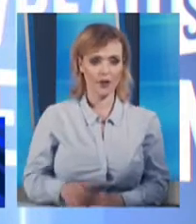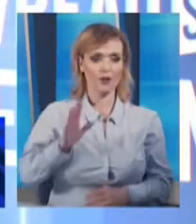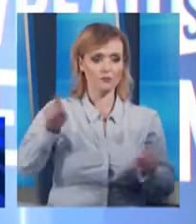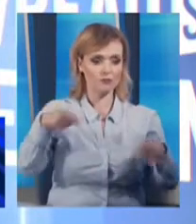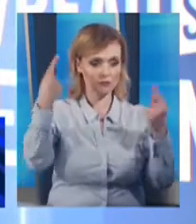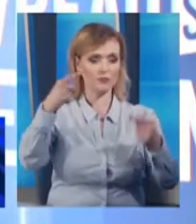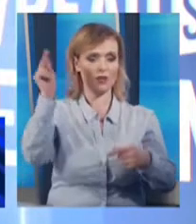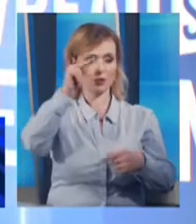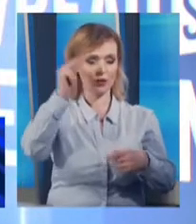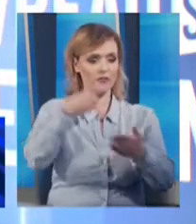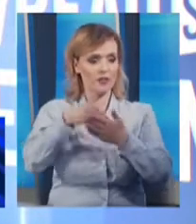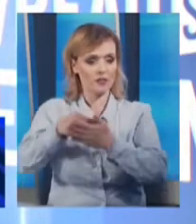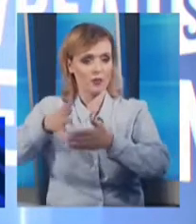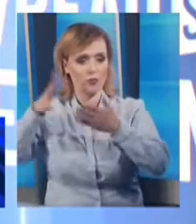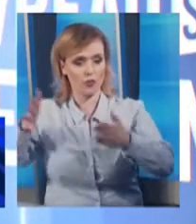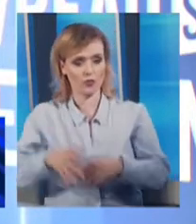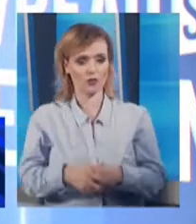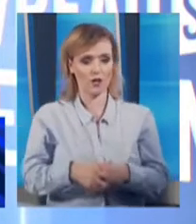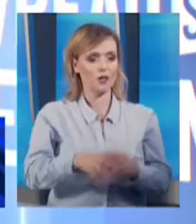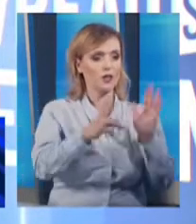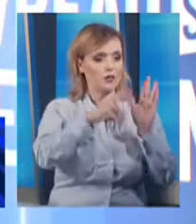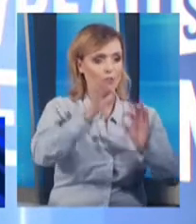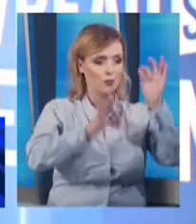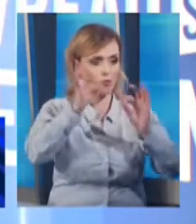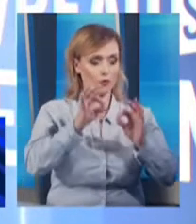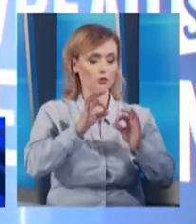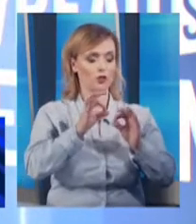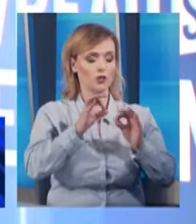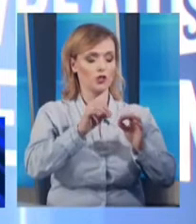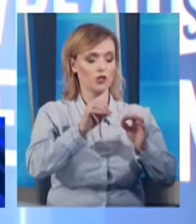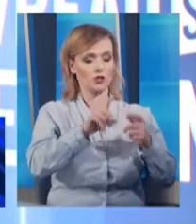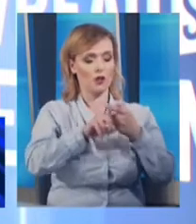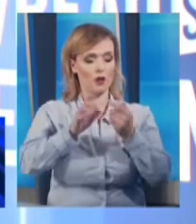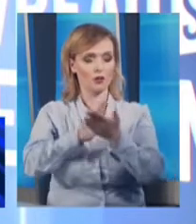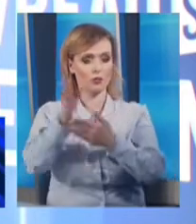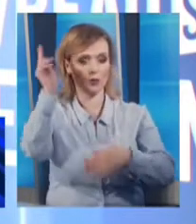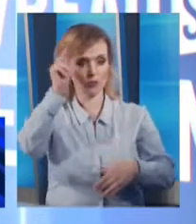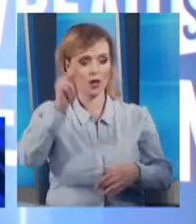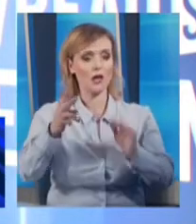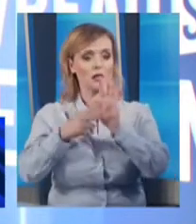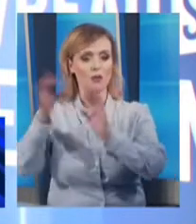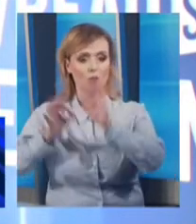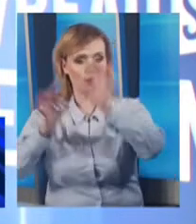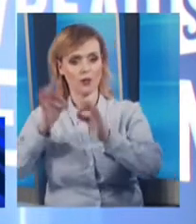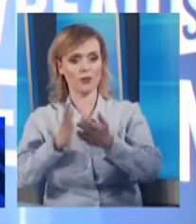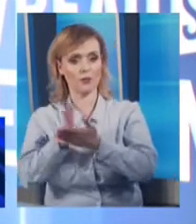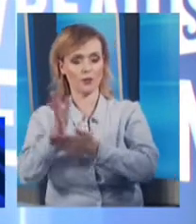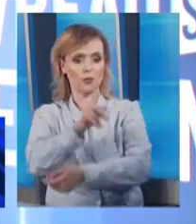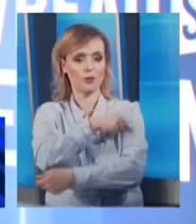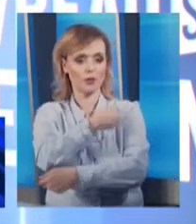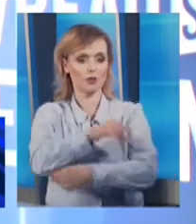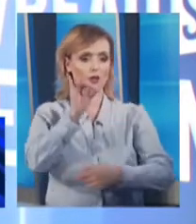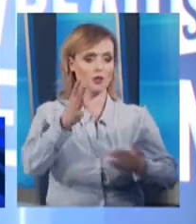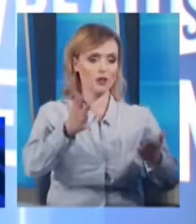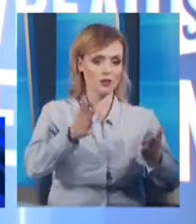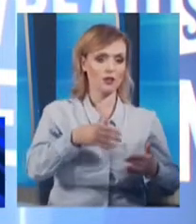educație, finanțare mai multă în proporție de 7% pentru educație, la fel 7% pentru medicină și,